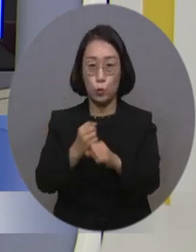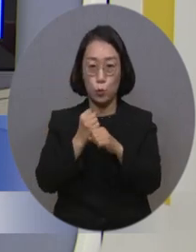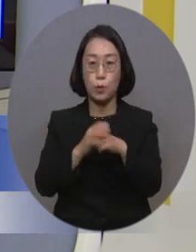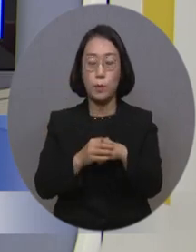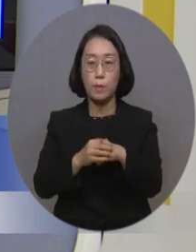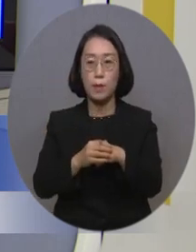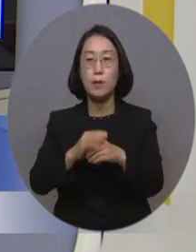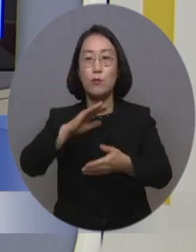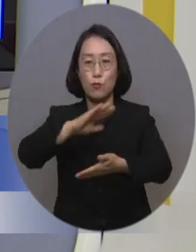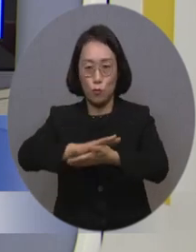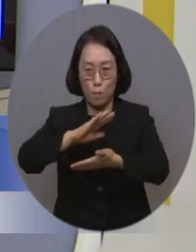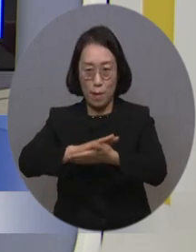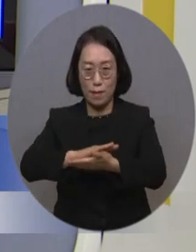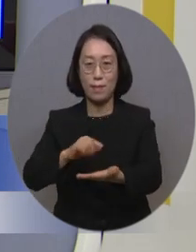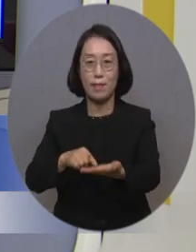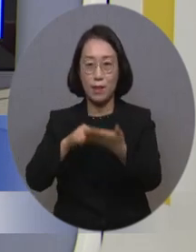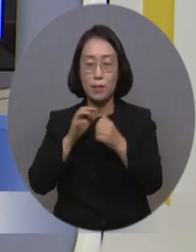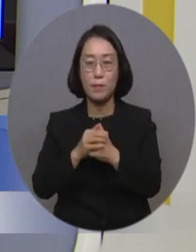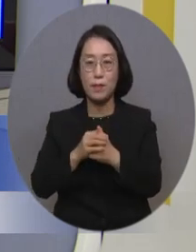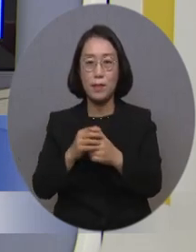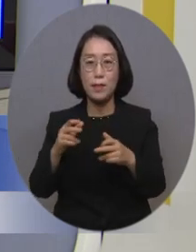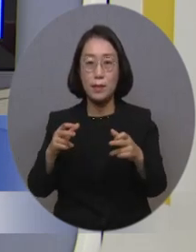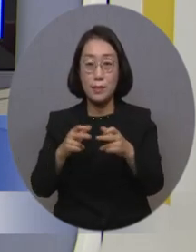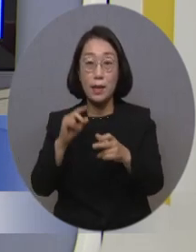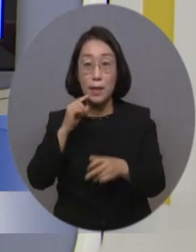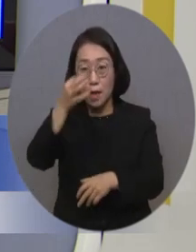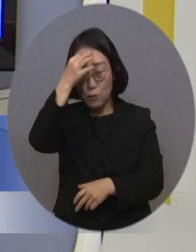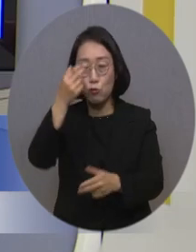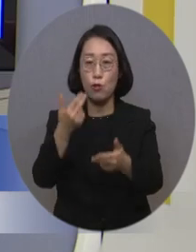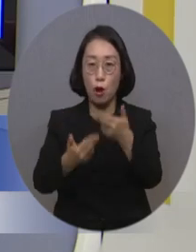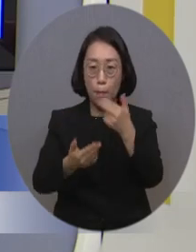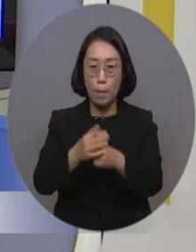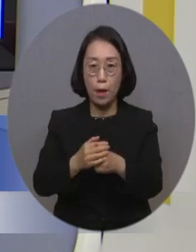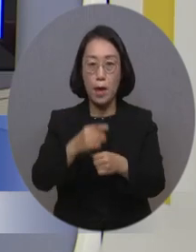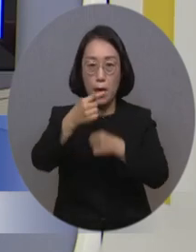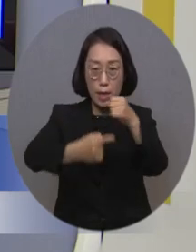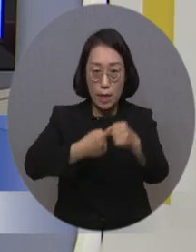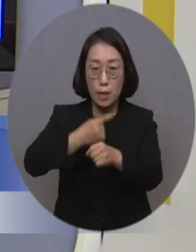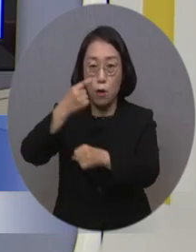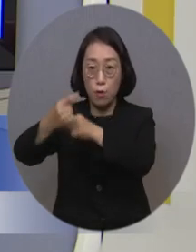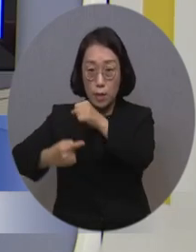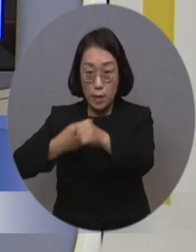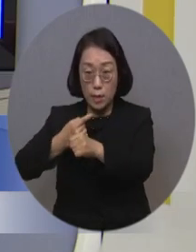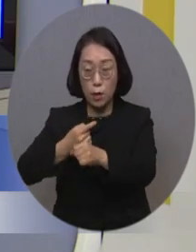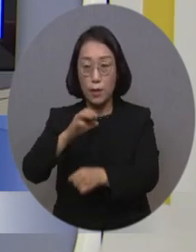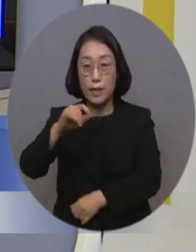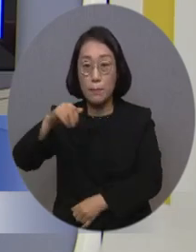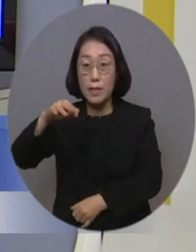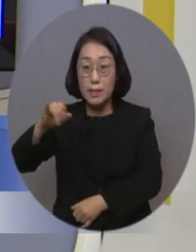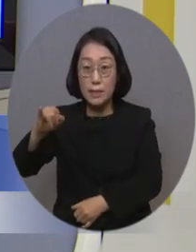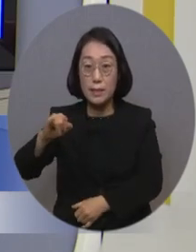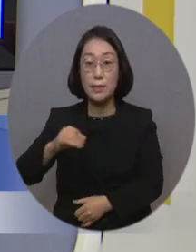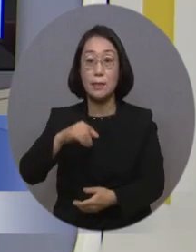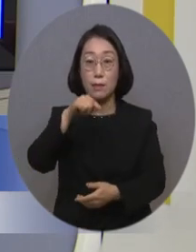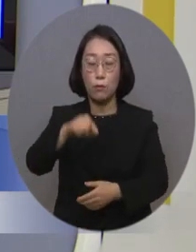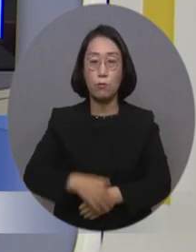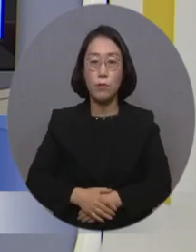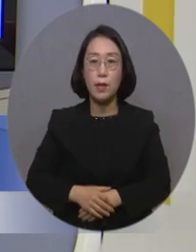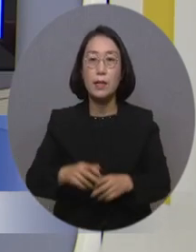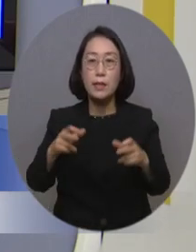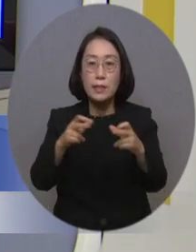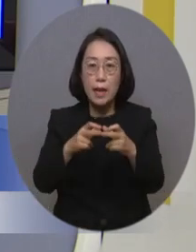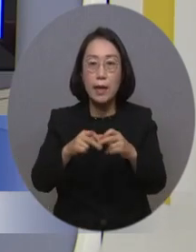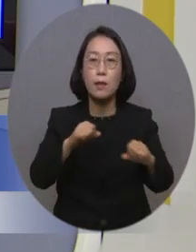26호가 발간됐습니다. 한국장애인예술협회가 정기적으로 발간하는 이미지는 장애예술인들의 활동